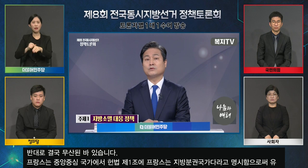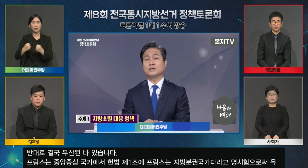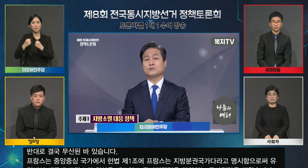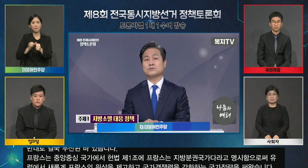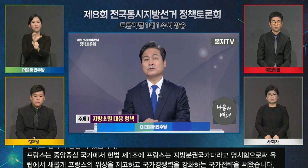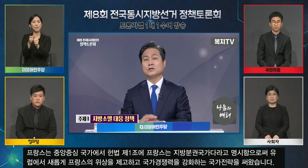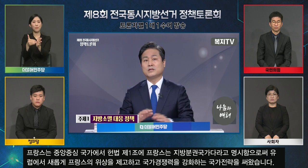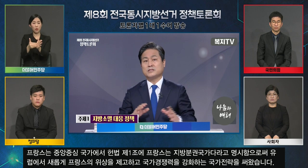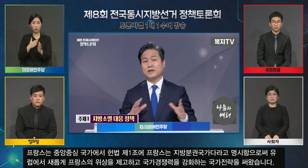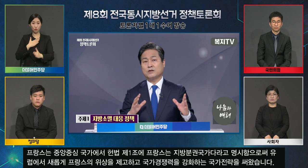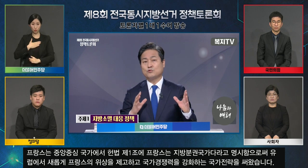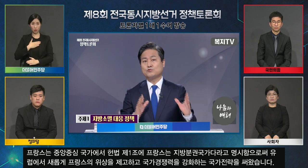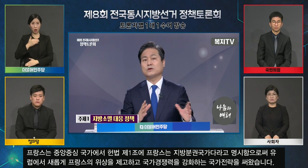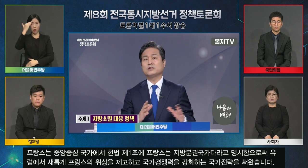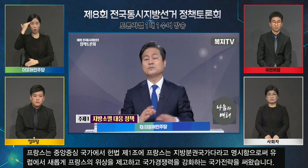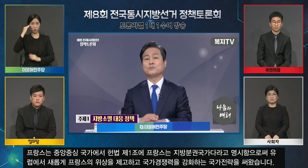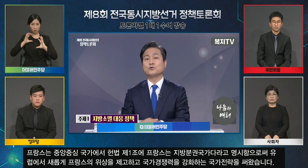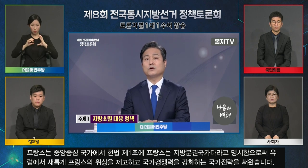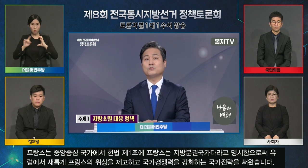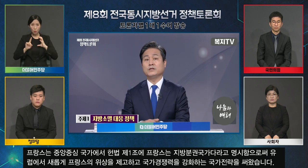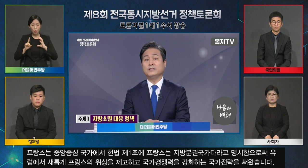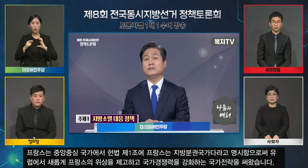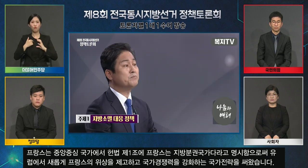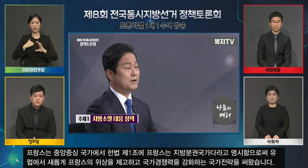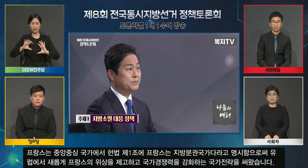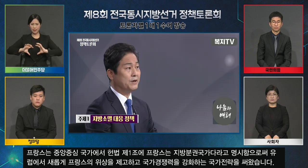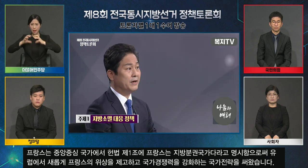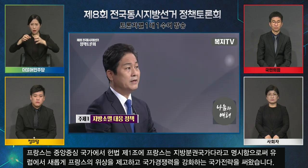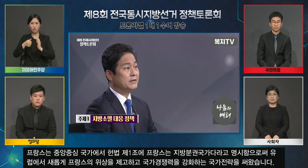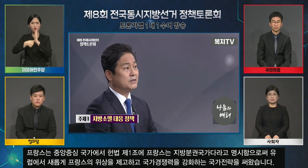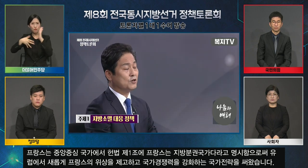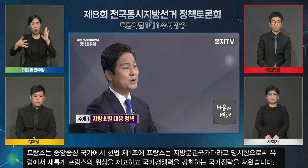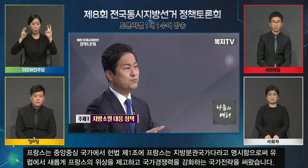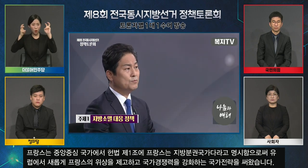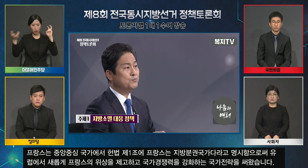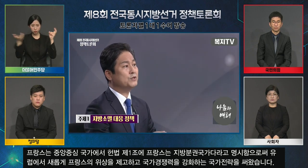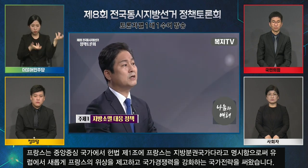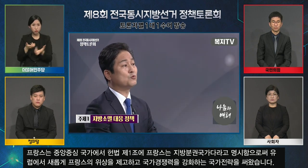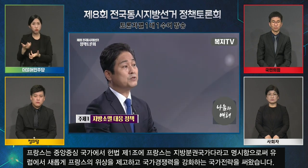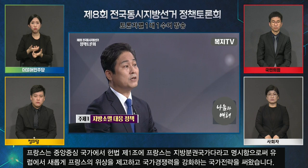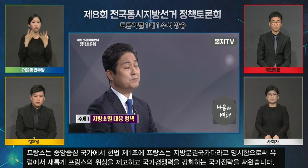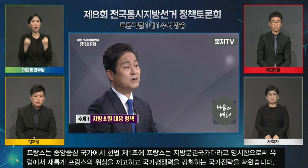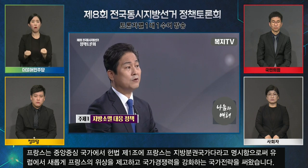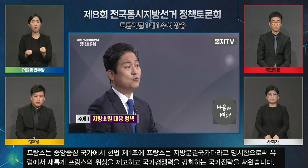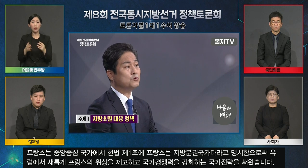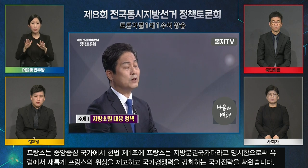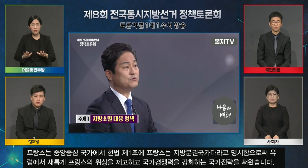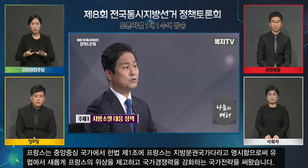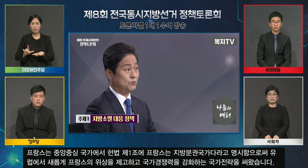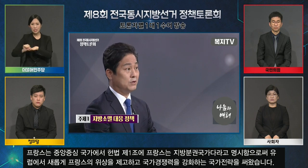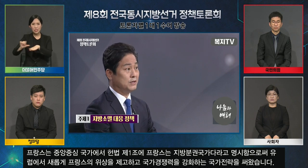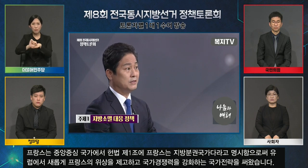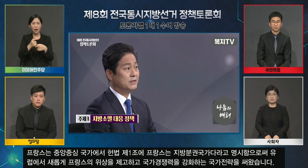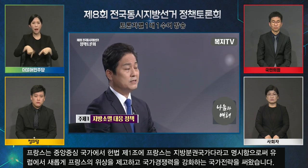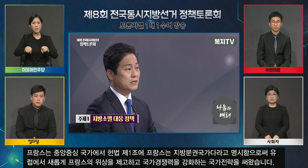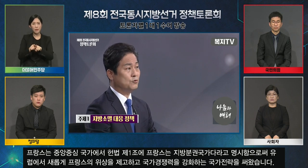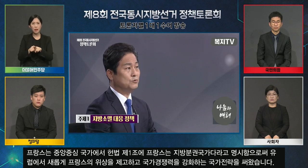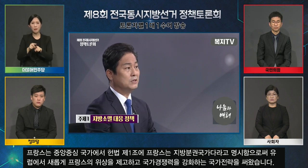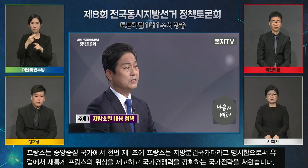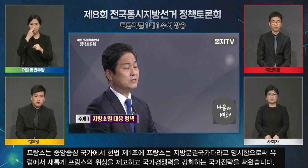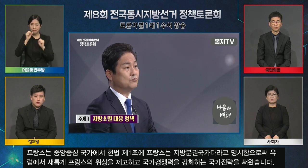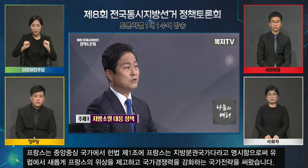선도국가로서 세계 유수의 기업을 보유하고 있는 반면에 정말 풀뿌리가 동시에 함께 공존할 수 있도록 하는